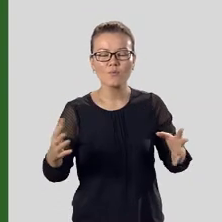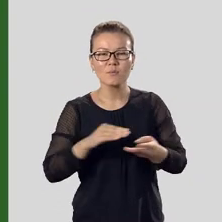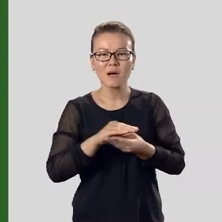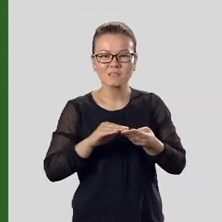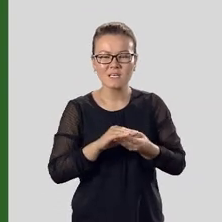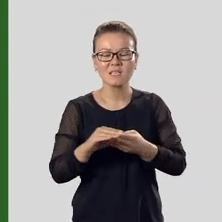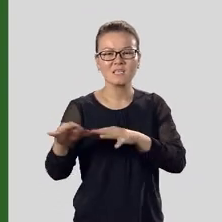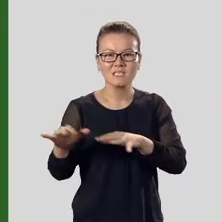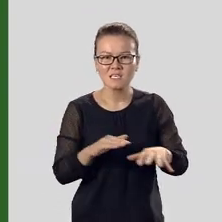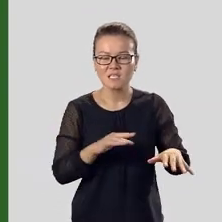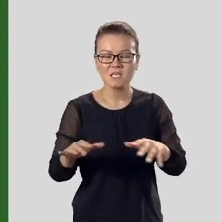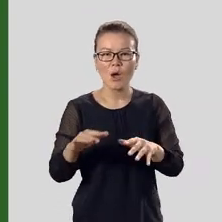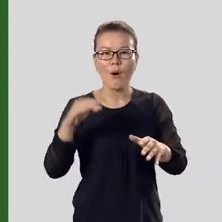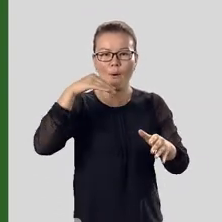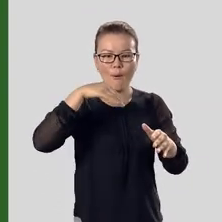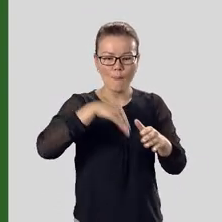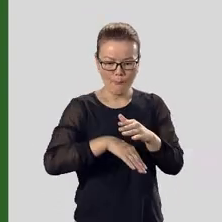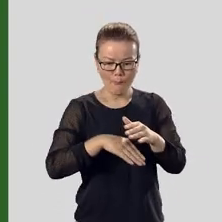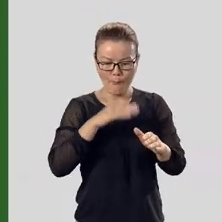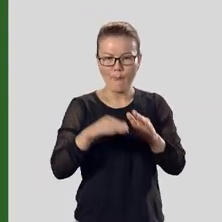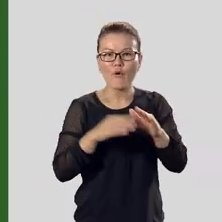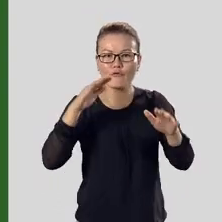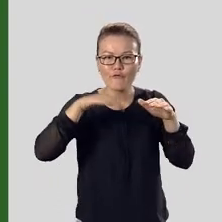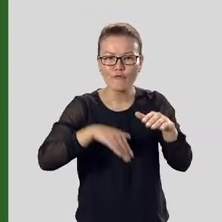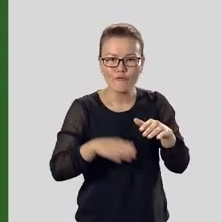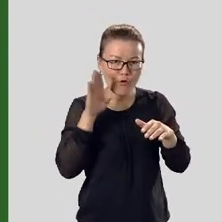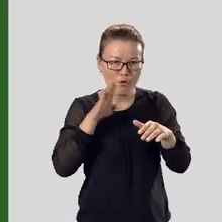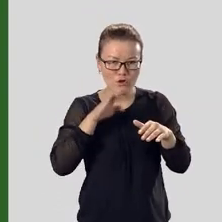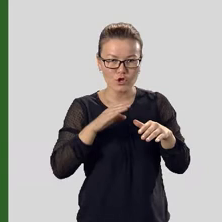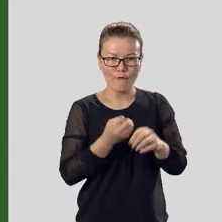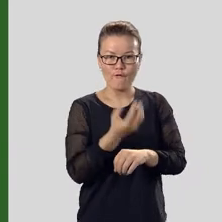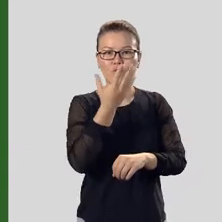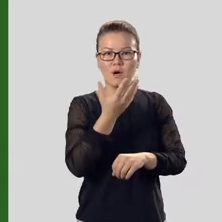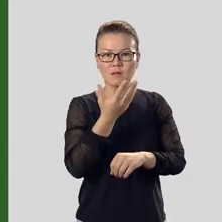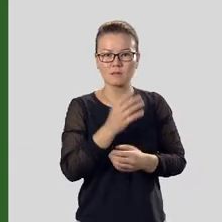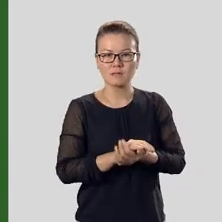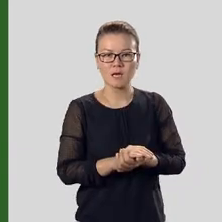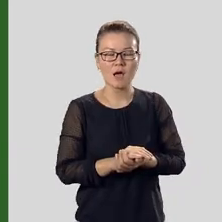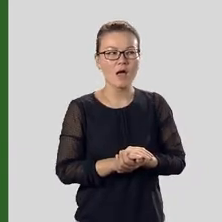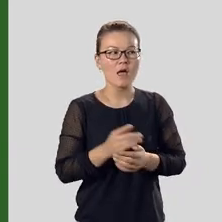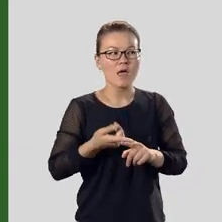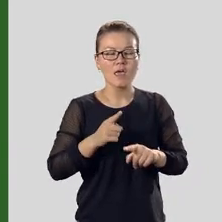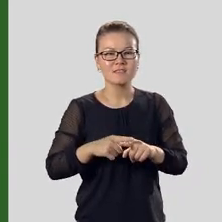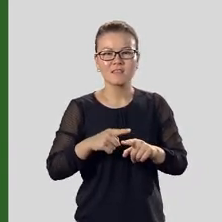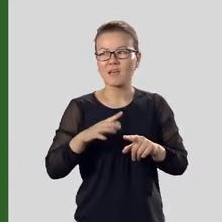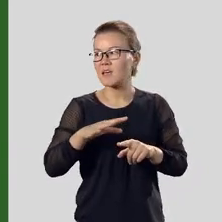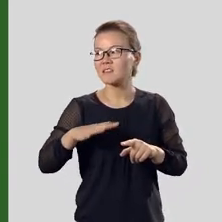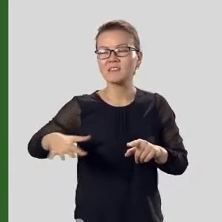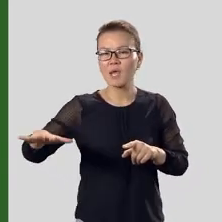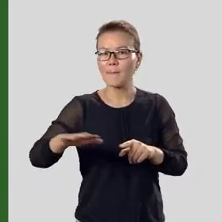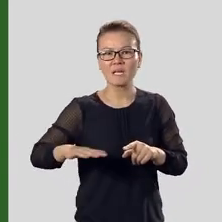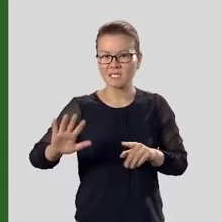постоянно действующий подводный вулкан. Вегенер ошибся. Это не материки